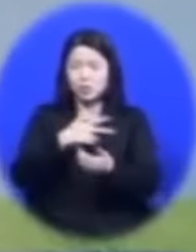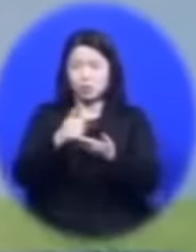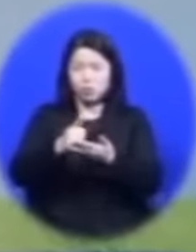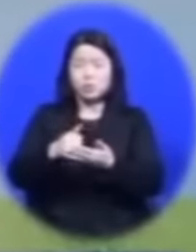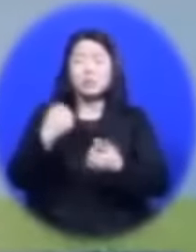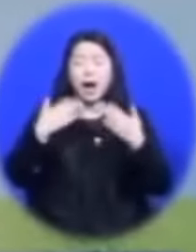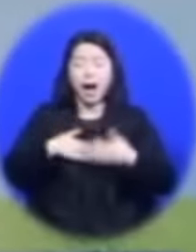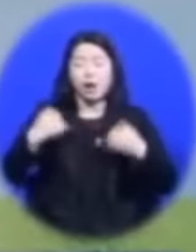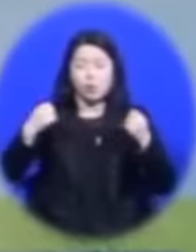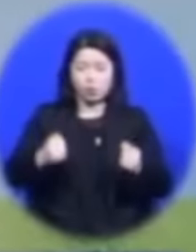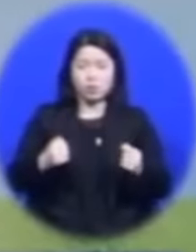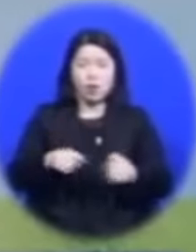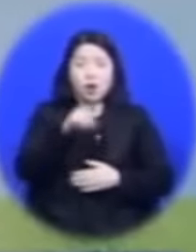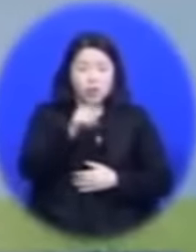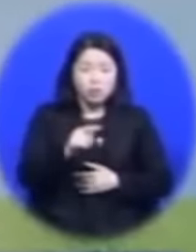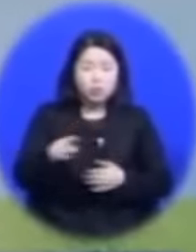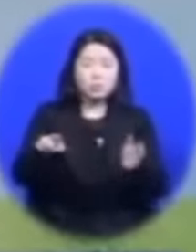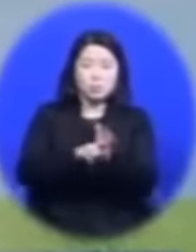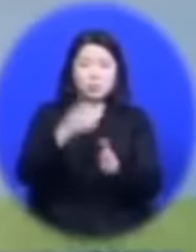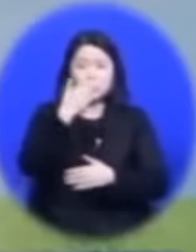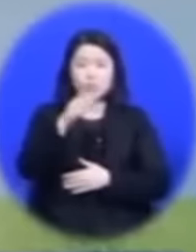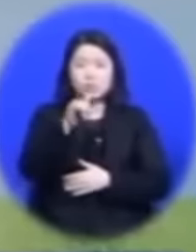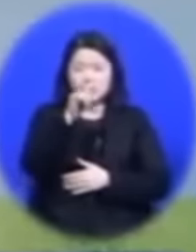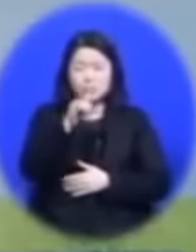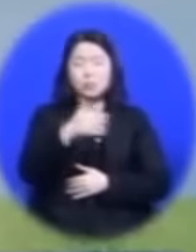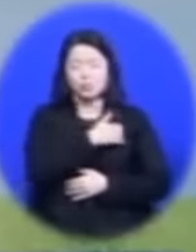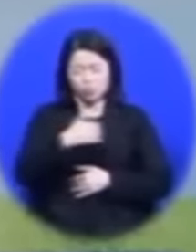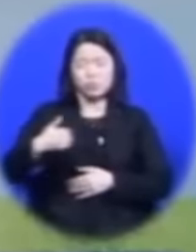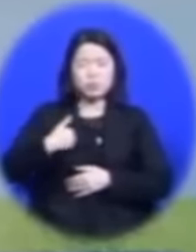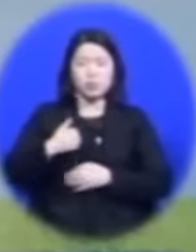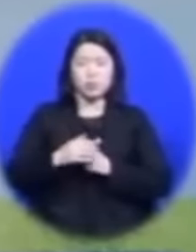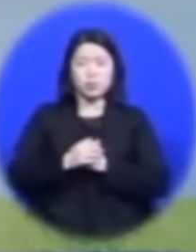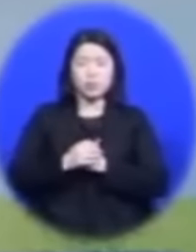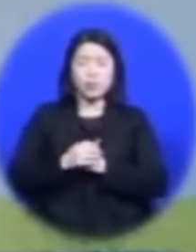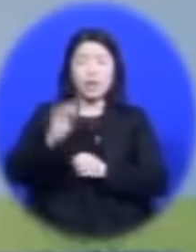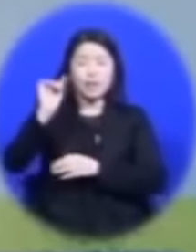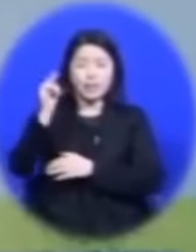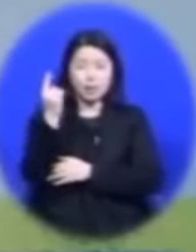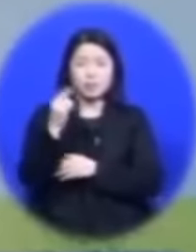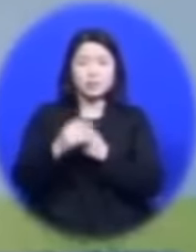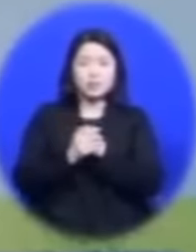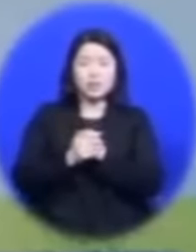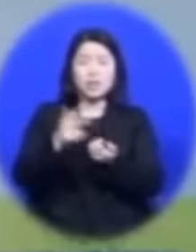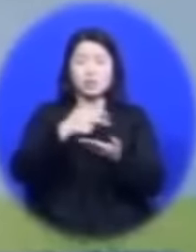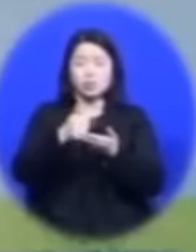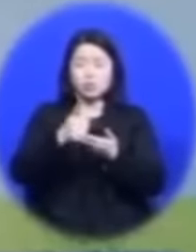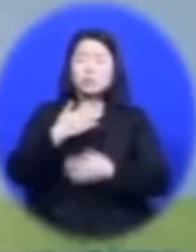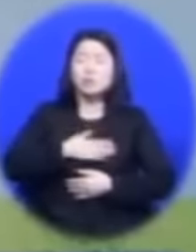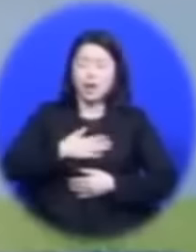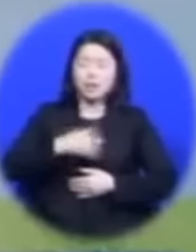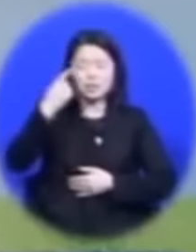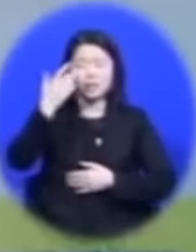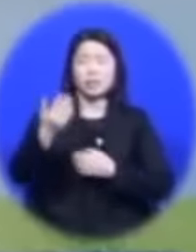그걸 믿을 수 있으면 그걸 충분한 겁니다. 다윗은 주님은